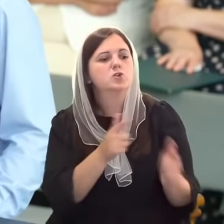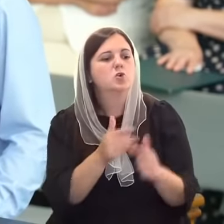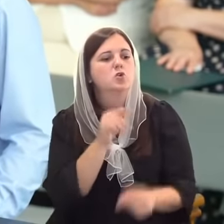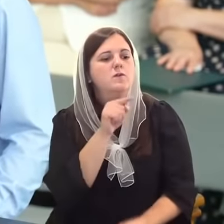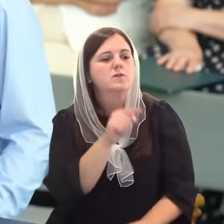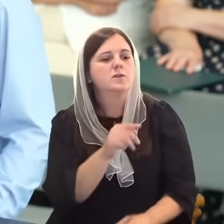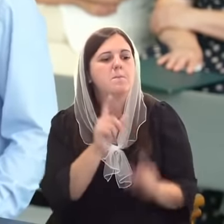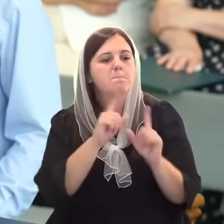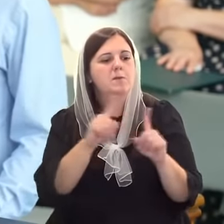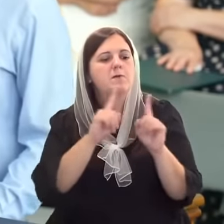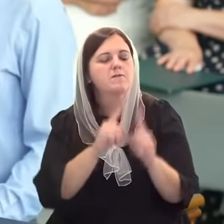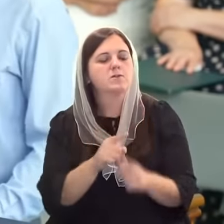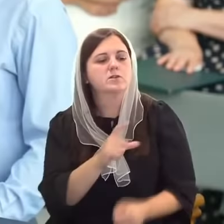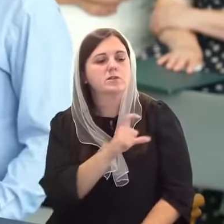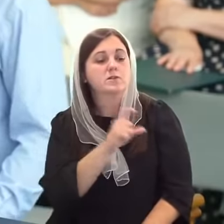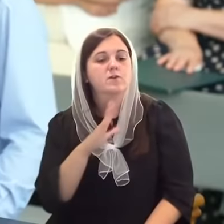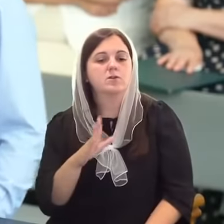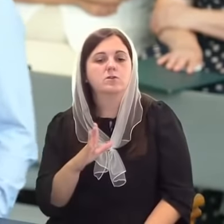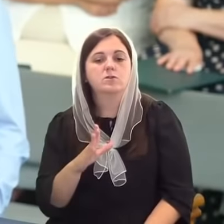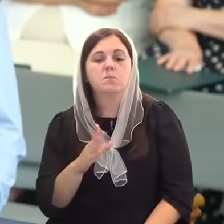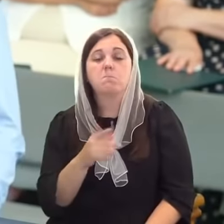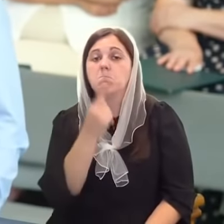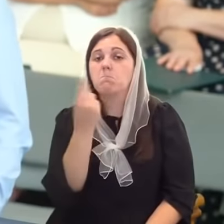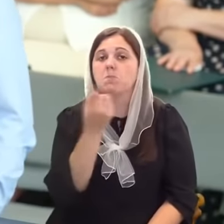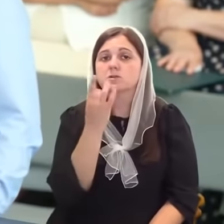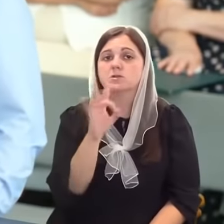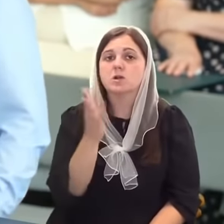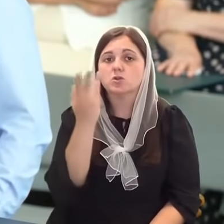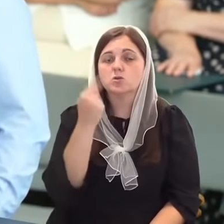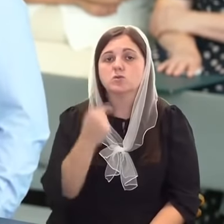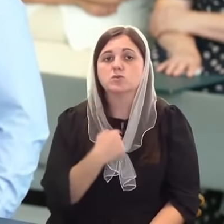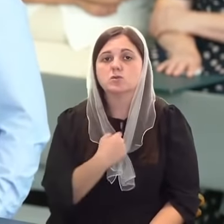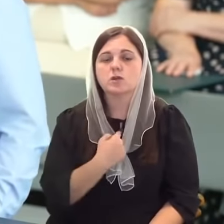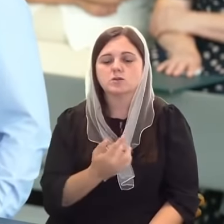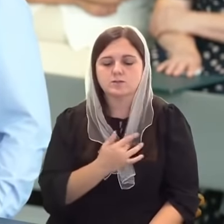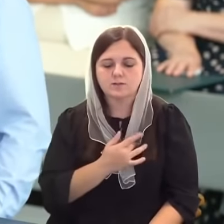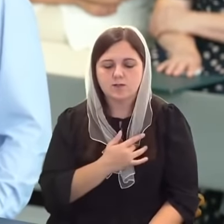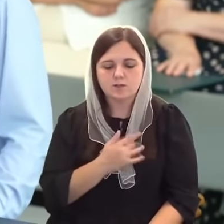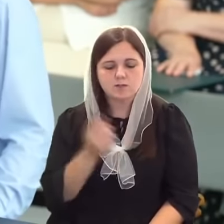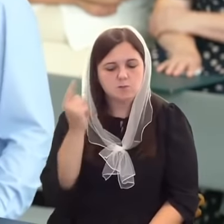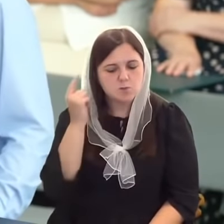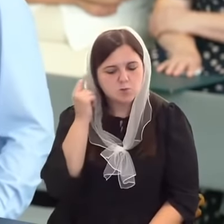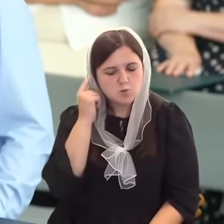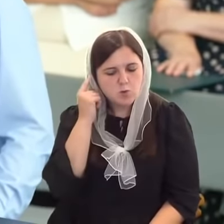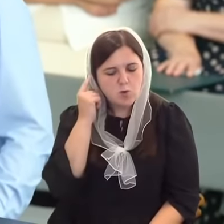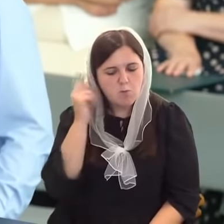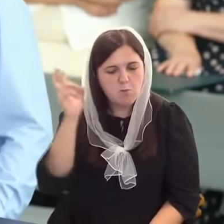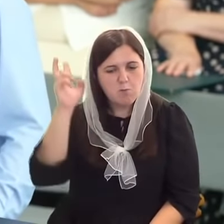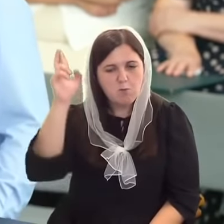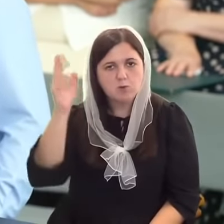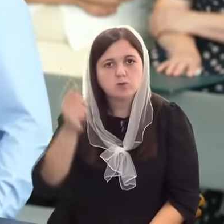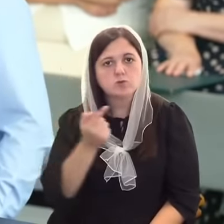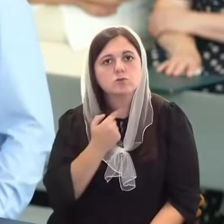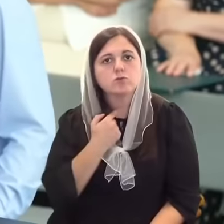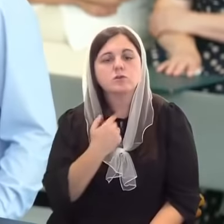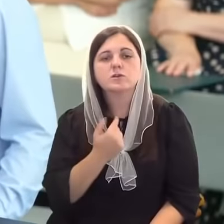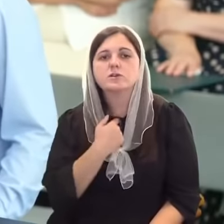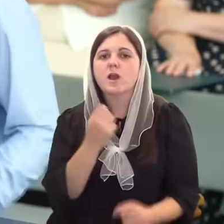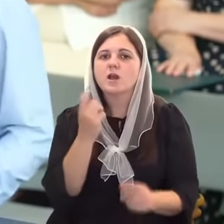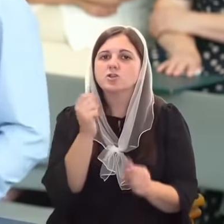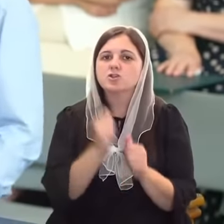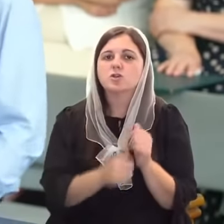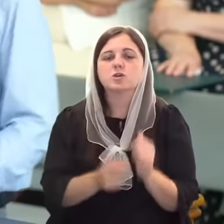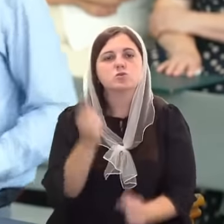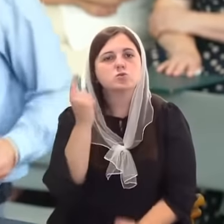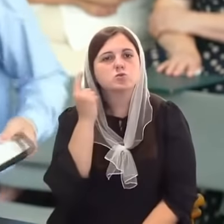Евангелие? Вы знаете, друзья, первый раз, когда я сердцем своим слышал голос Божий. Я часто слышал